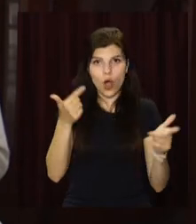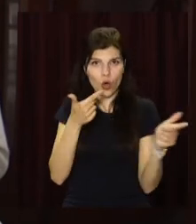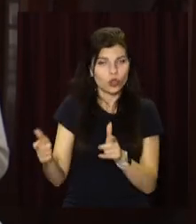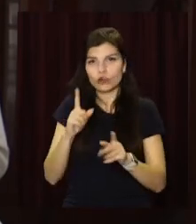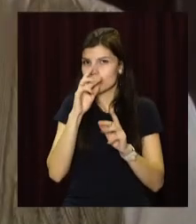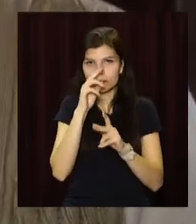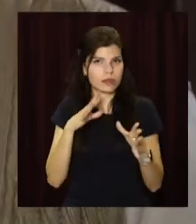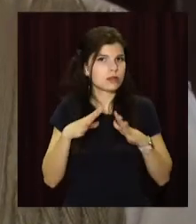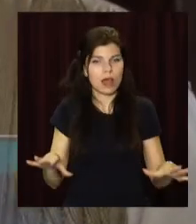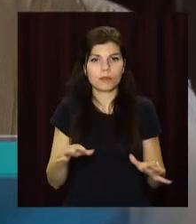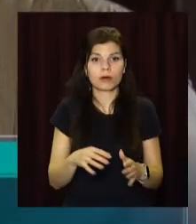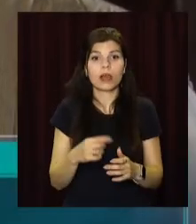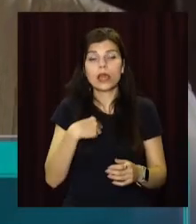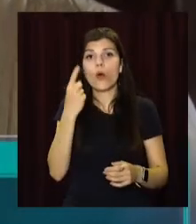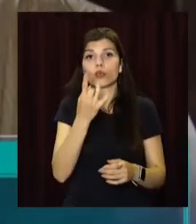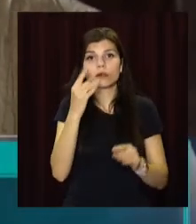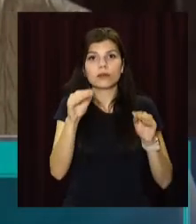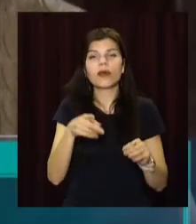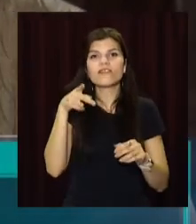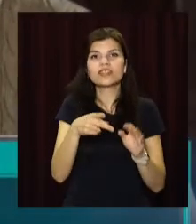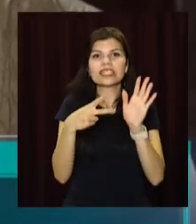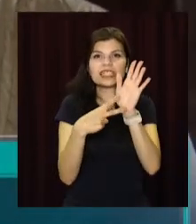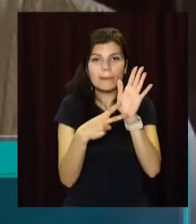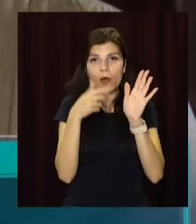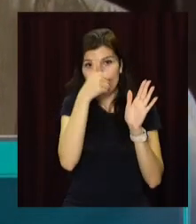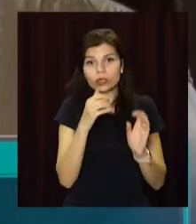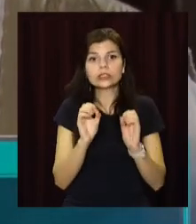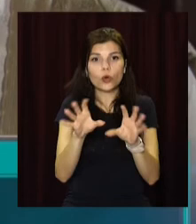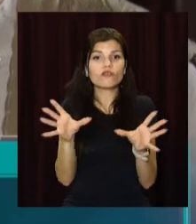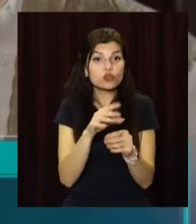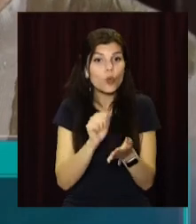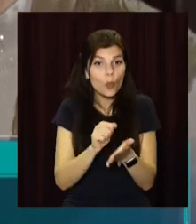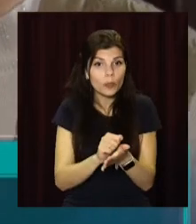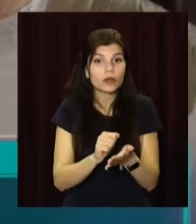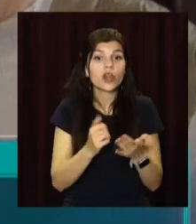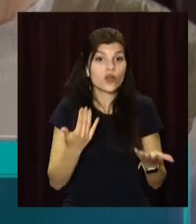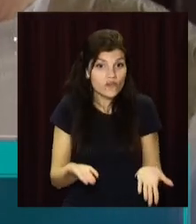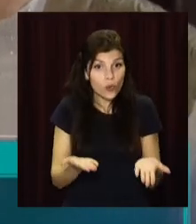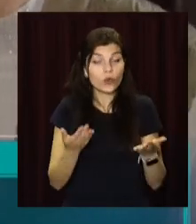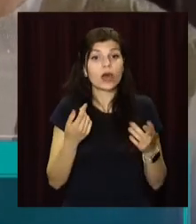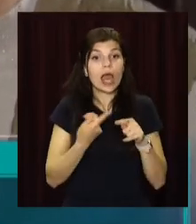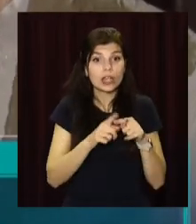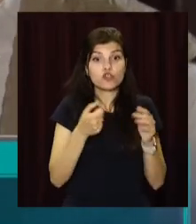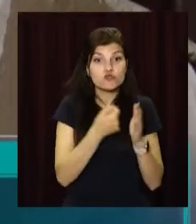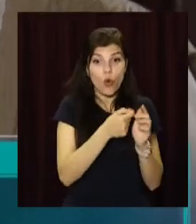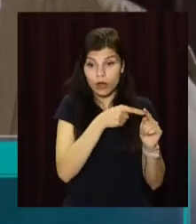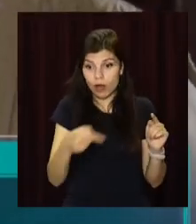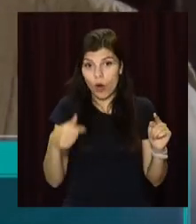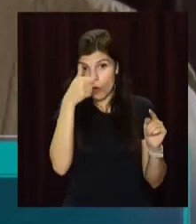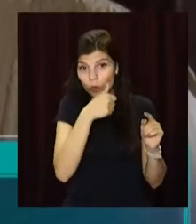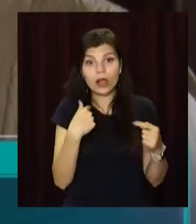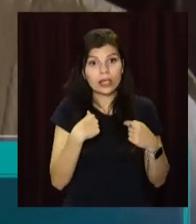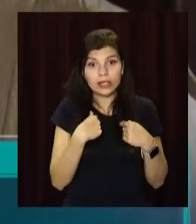уникнути помилок. Я один раз оформила в 2007 году, здала всі документи, і от це до цього року